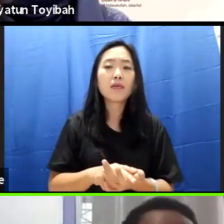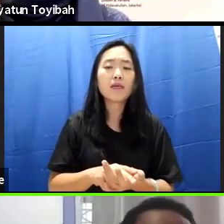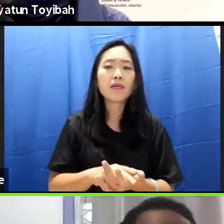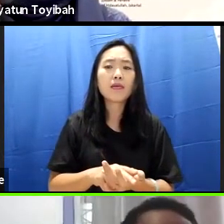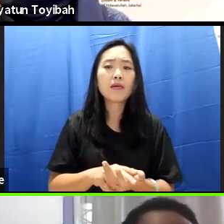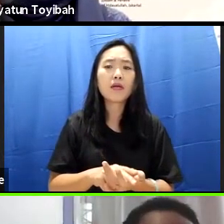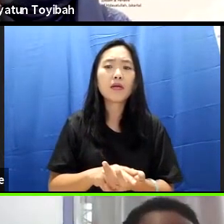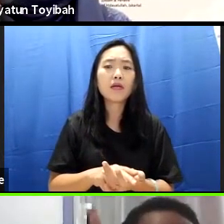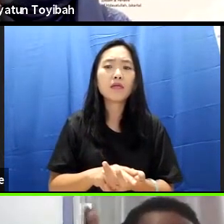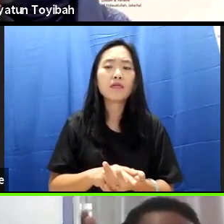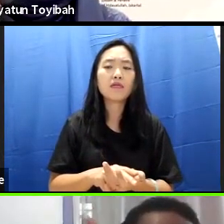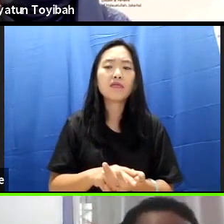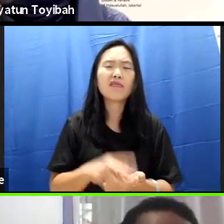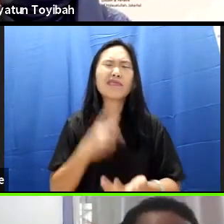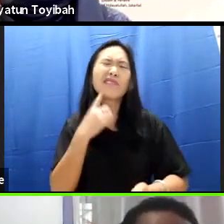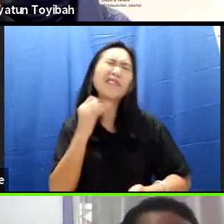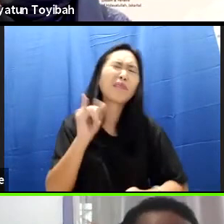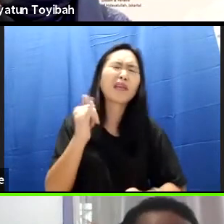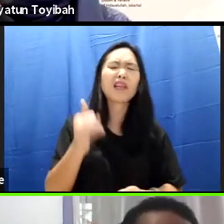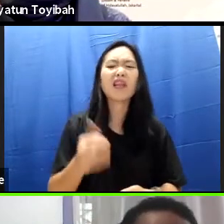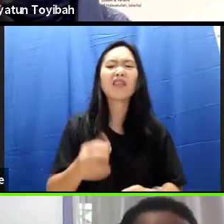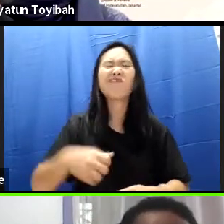baik-baik saja, tetapi kalau kita